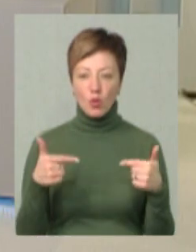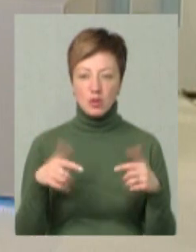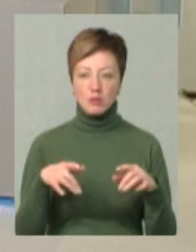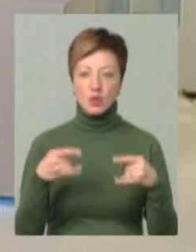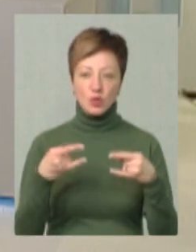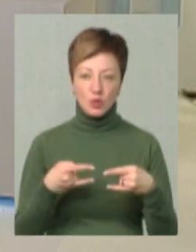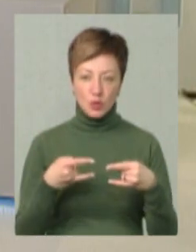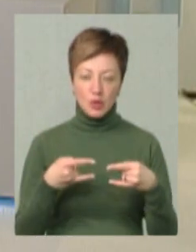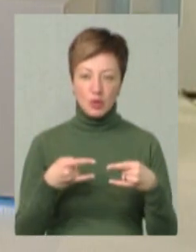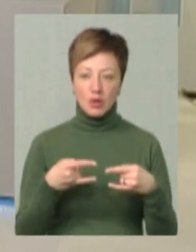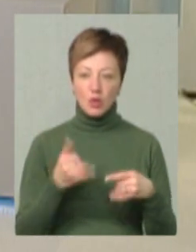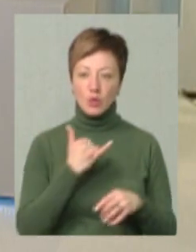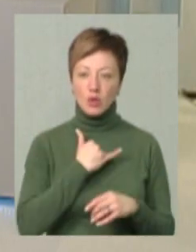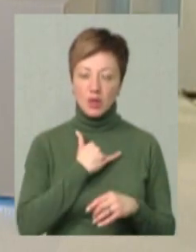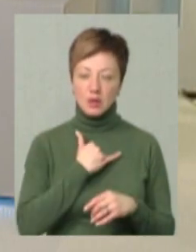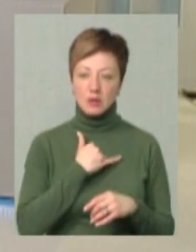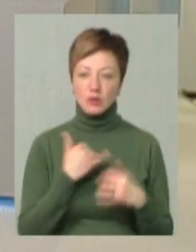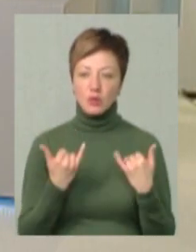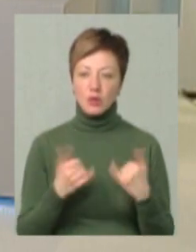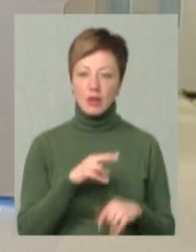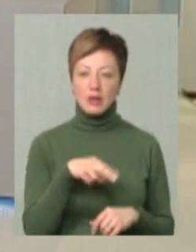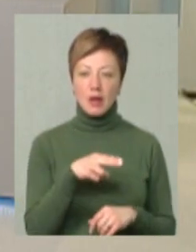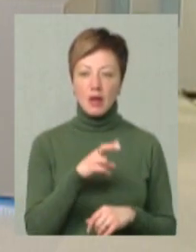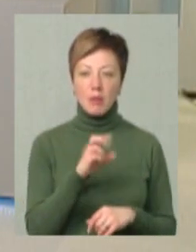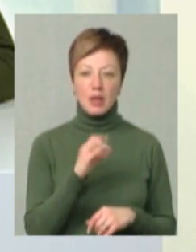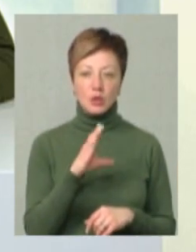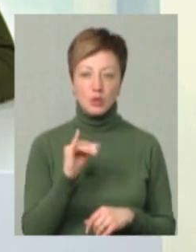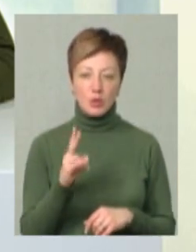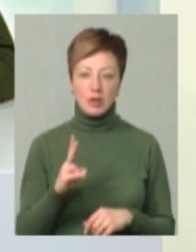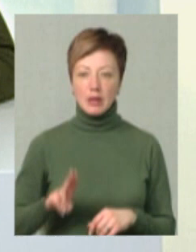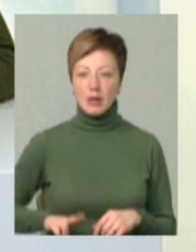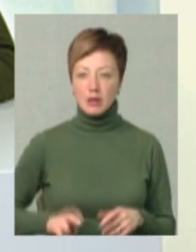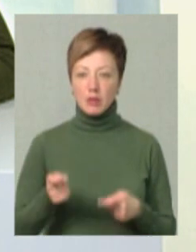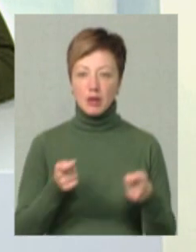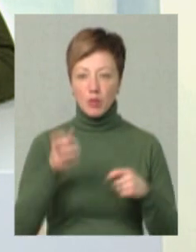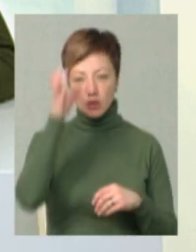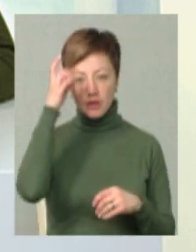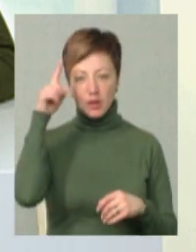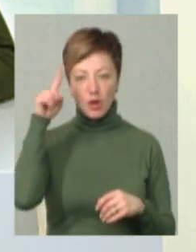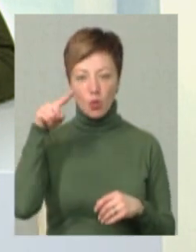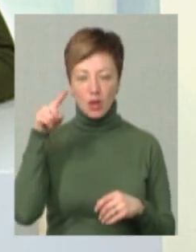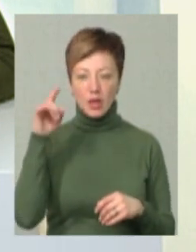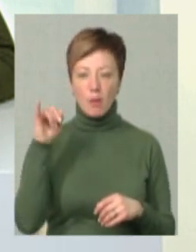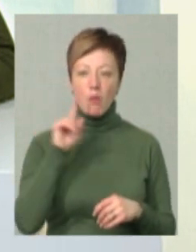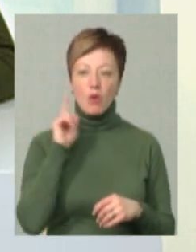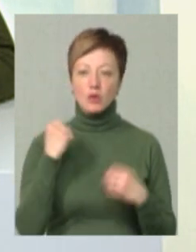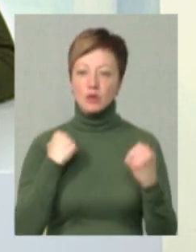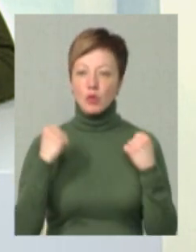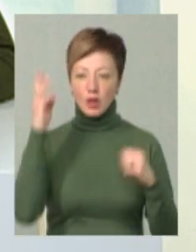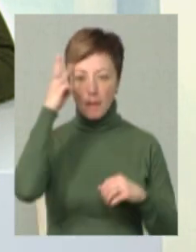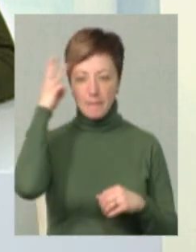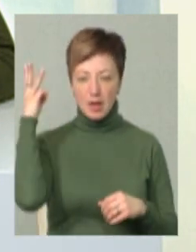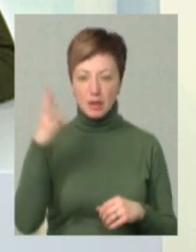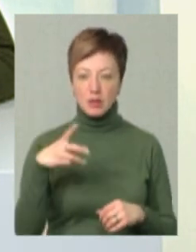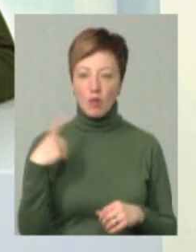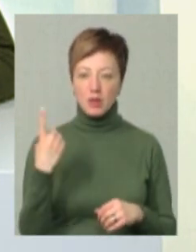студії. У нас у студії сьогодні Дар'я Басюк, директорка Департаменту освіти, науки, молоді і спорту